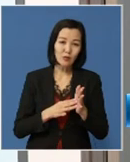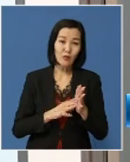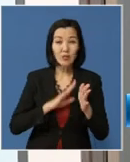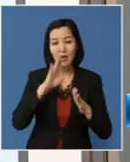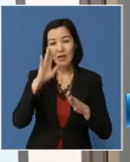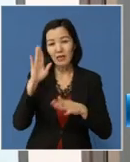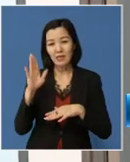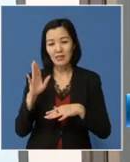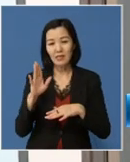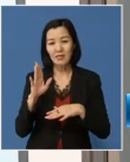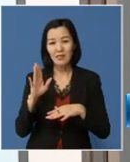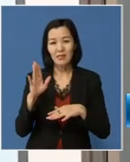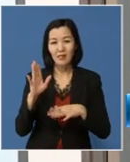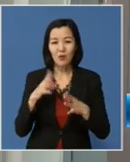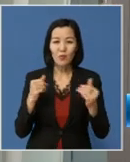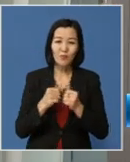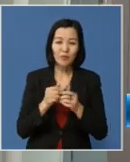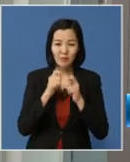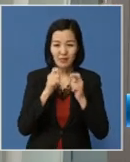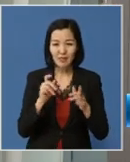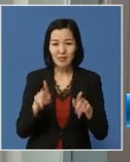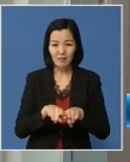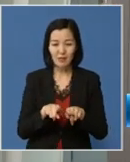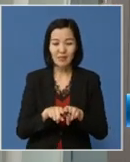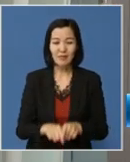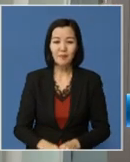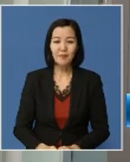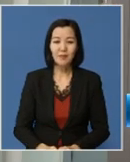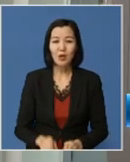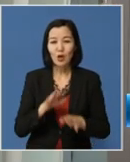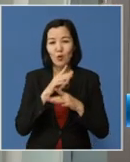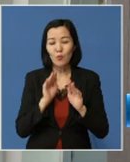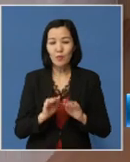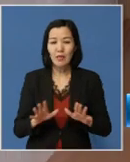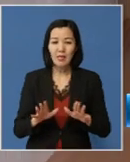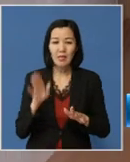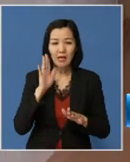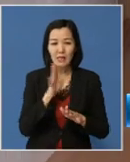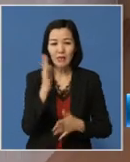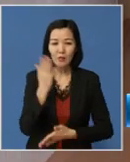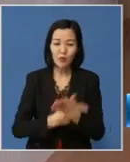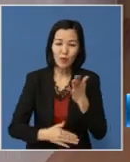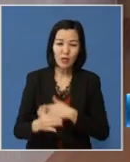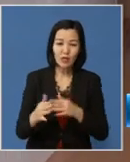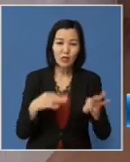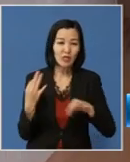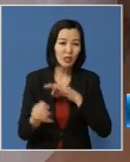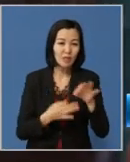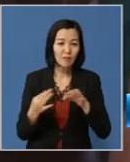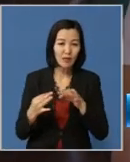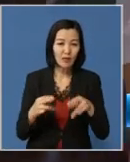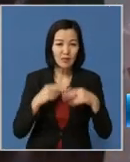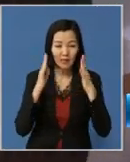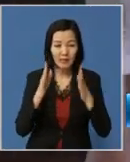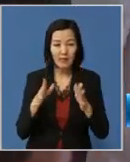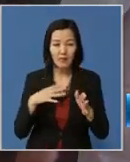анама, апама сыйлық жасады. Нұр отандықтар мереке күндері көпбалалы аналарды да, мүгедек жандарды да, жетім балаларды да ұмытқан